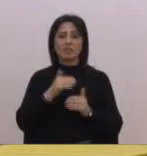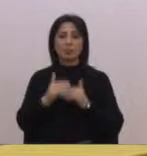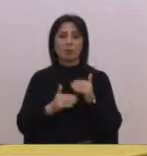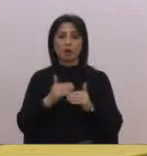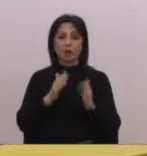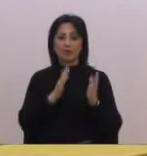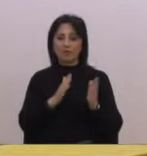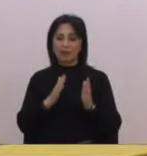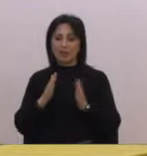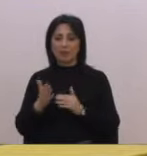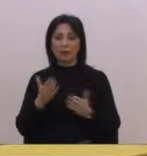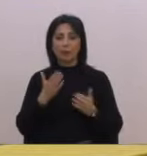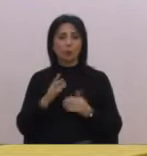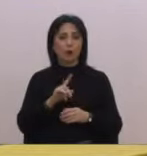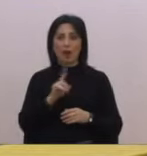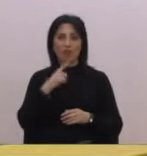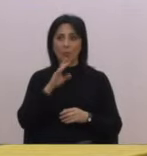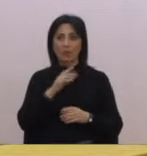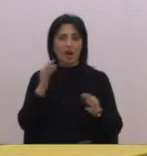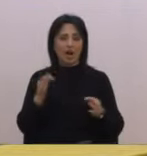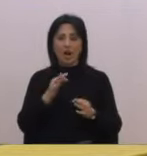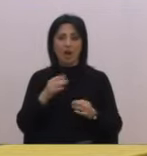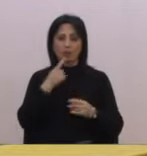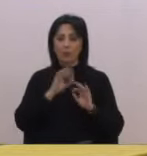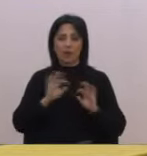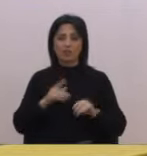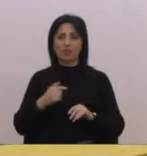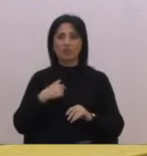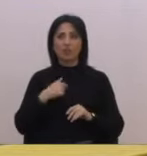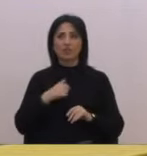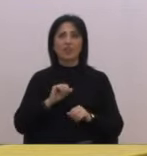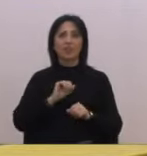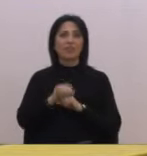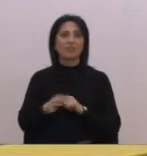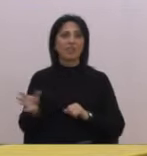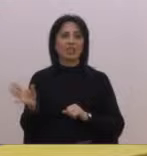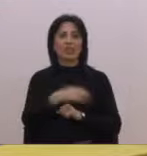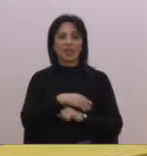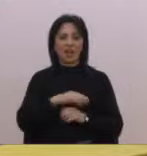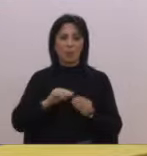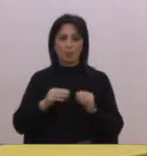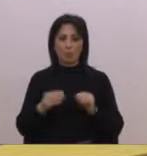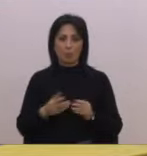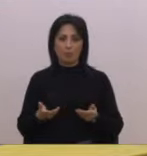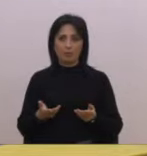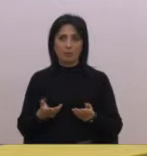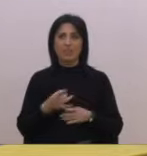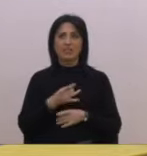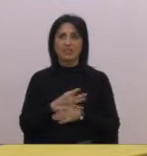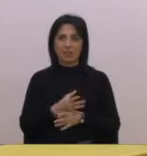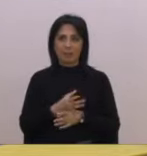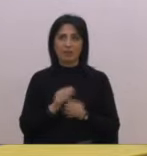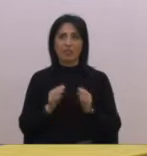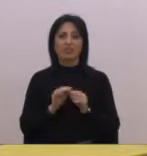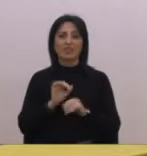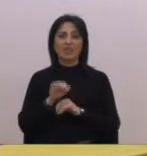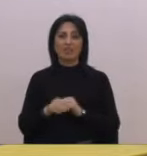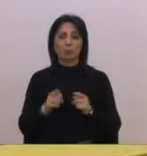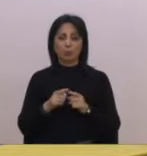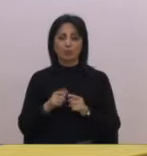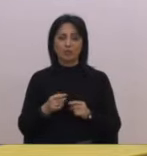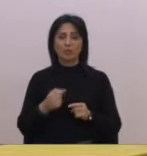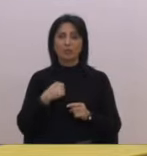და დინამიკას. Თუმცა არ ვამბობთ და არასოდეს განგვიცხადებია, რომ ჩვენ დავძლიეთ ყველა გამოწვევა ქვეყანაში სიღარიბის იგივე დაძლევის კუთხით,